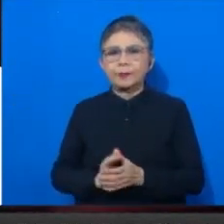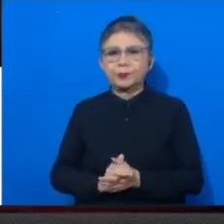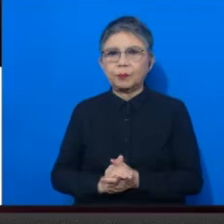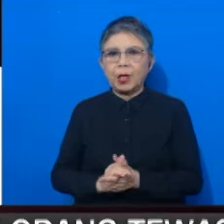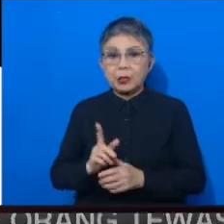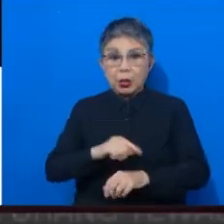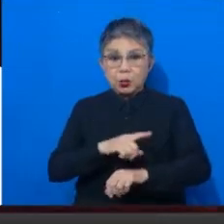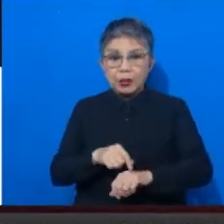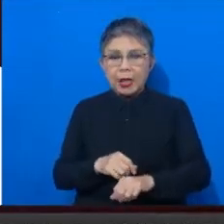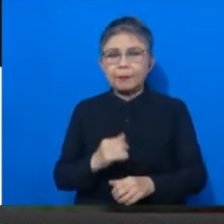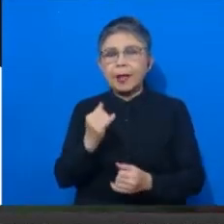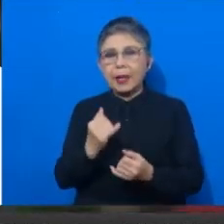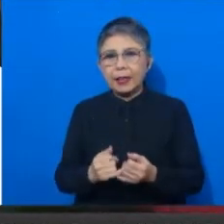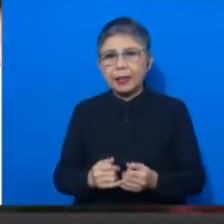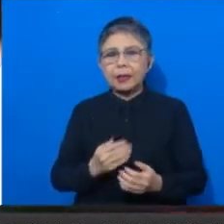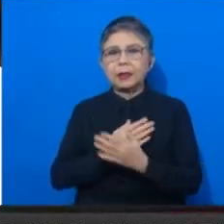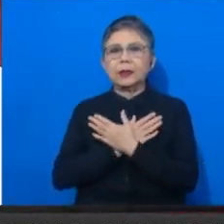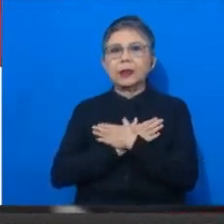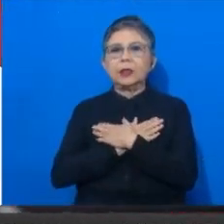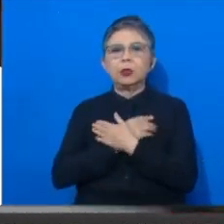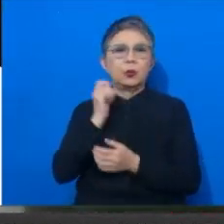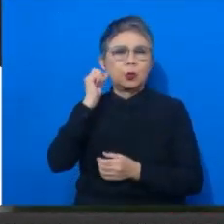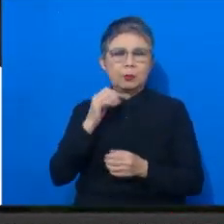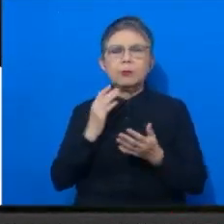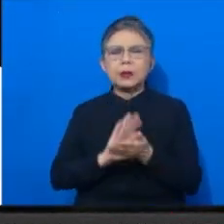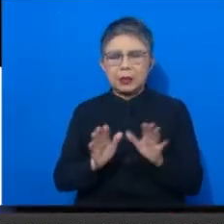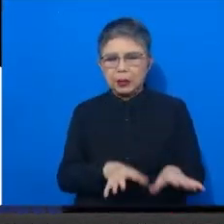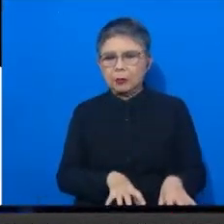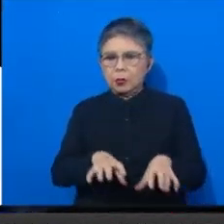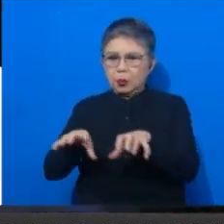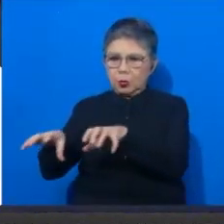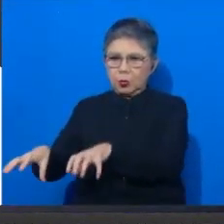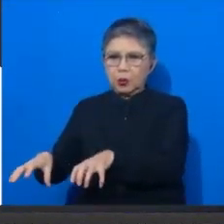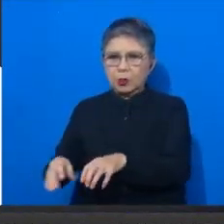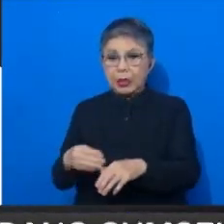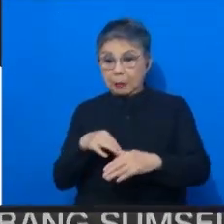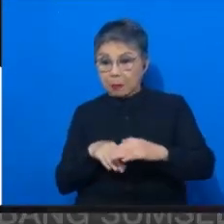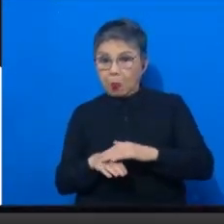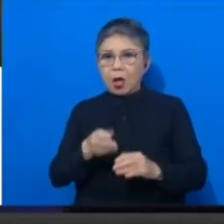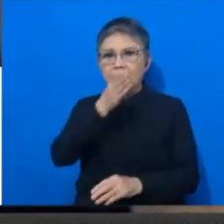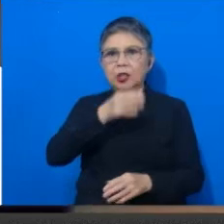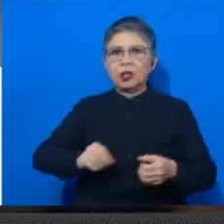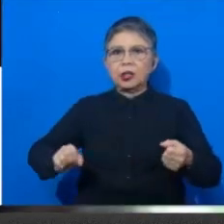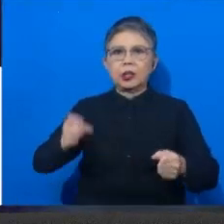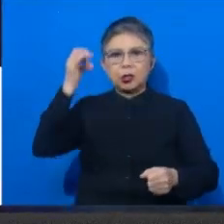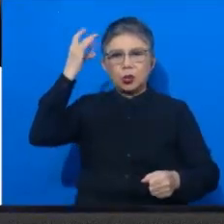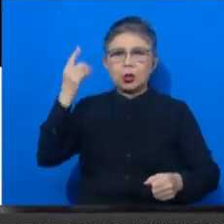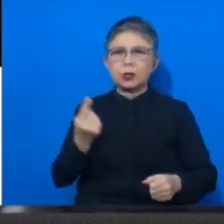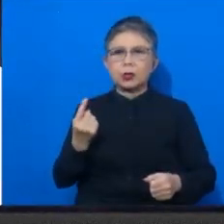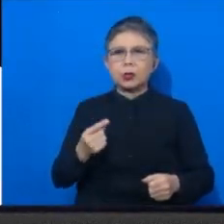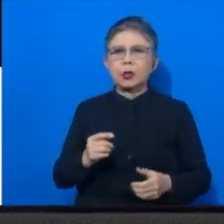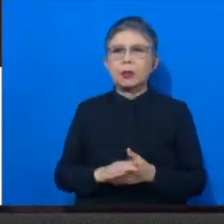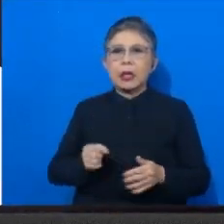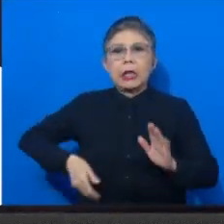dari satu jam, akhirnya jenazah kedua korban berhasil dievakuasi dari kolong truk. Sopir truk sendiri